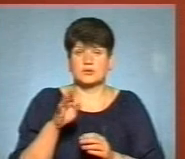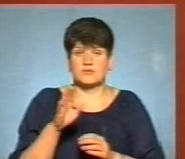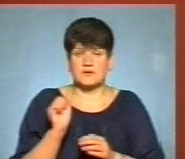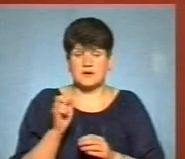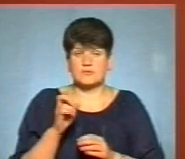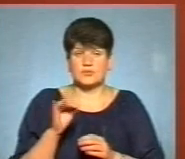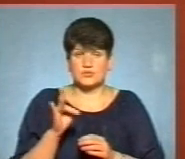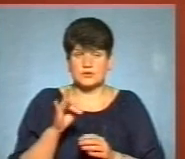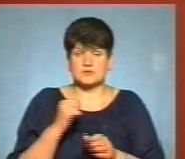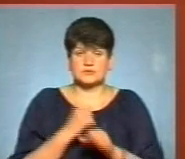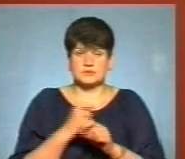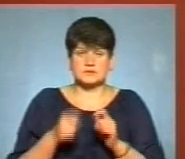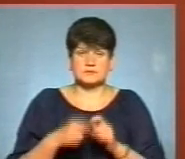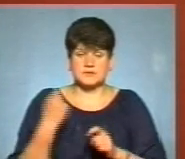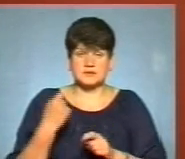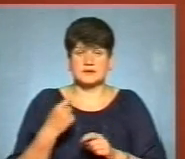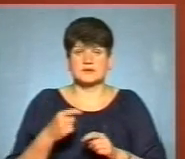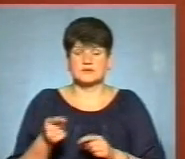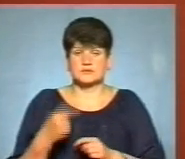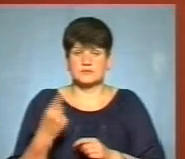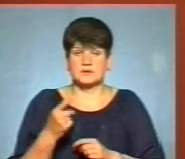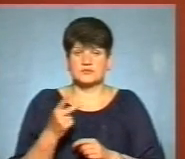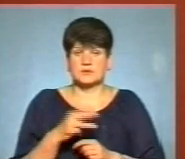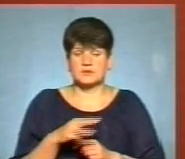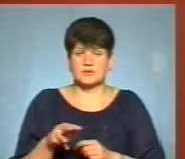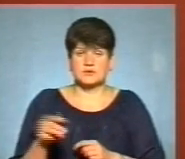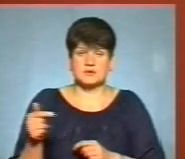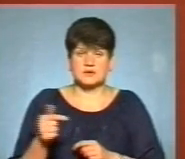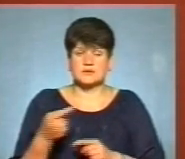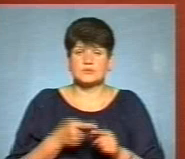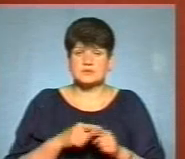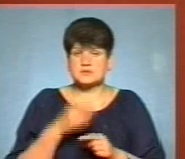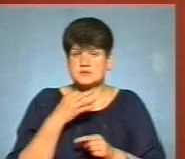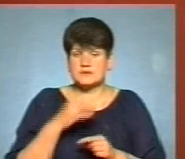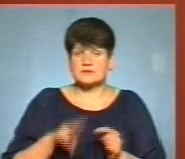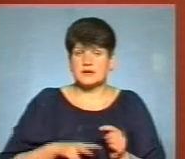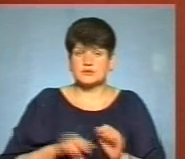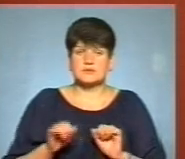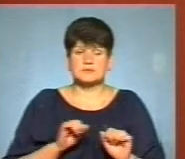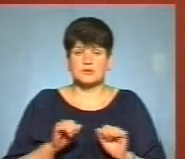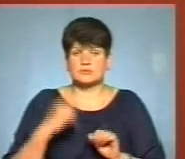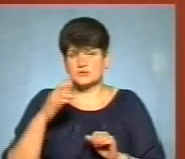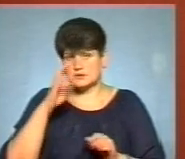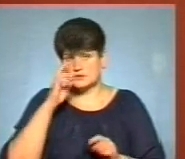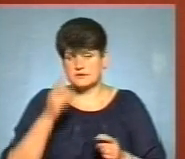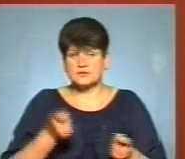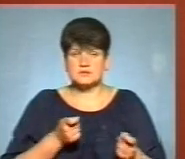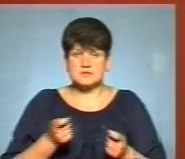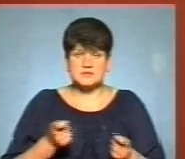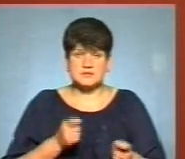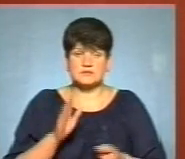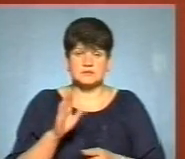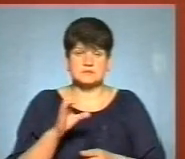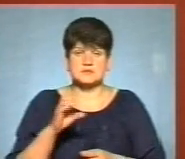збитків в Тернопільщині на 1,5 мільйона гривень. Про це повідомив директор департаменту агропромислового розвитку облдержадміністрації Володимир Стахів.